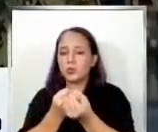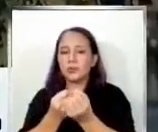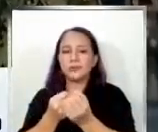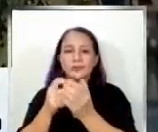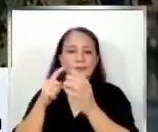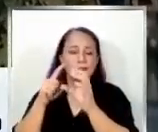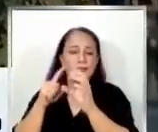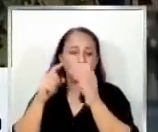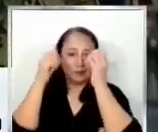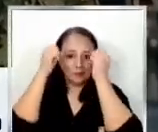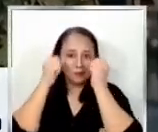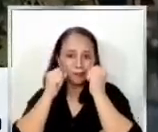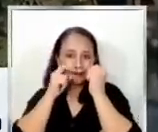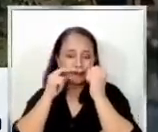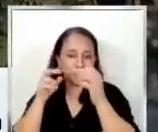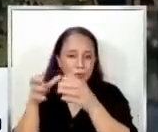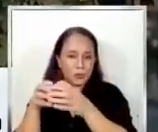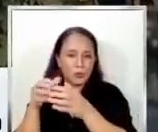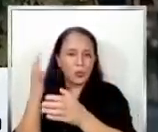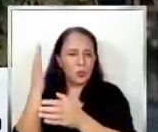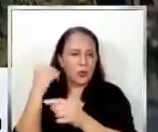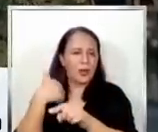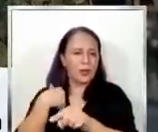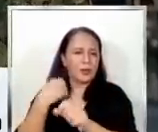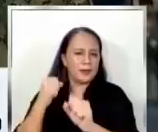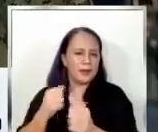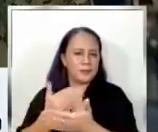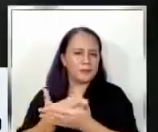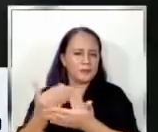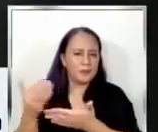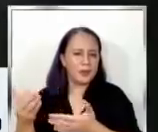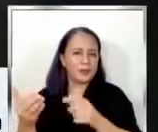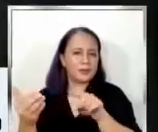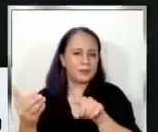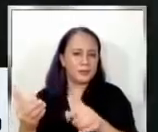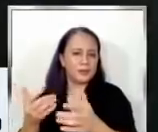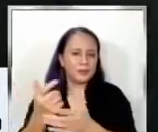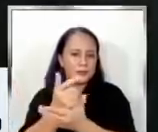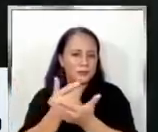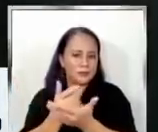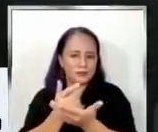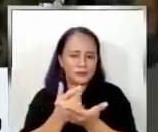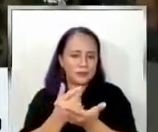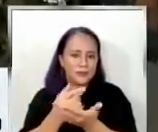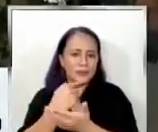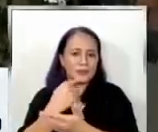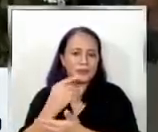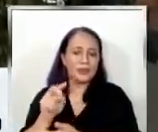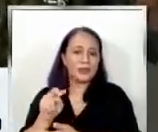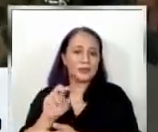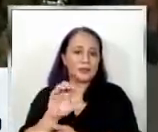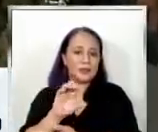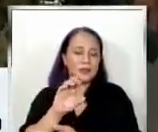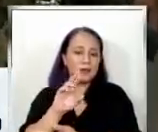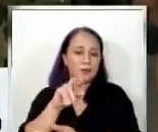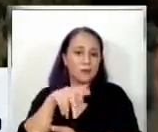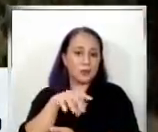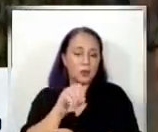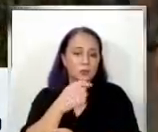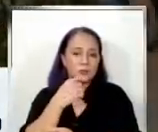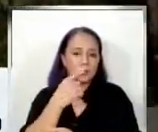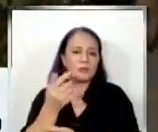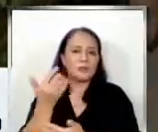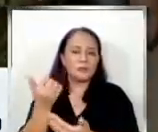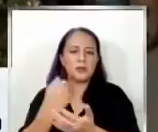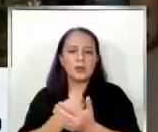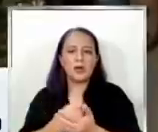group? Bakit sila nakakabili ng mga firearms? Ayon pa sa NCRPO, posibleng galing sa mga chinop-chop na baril